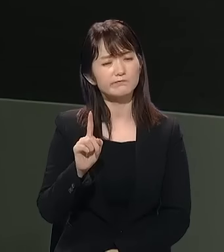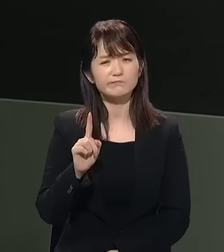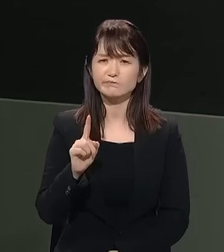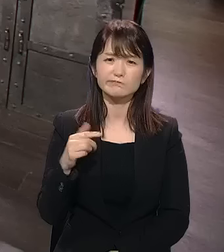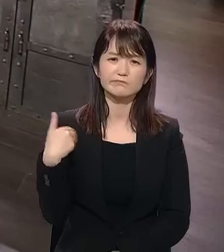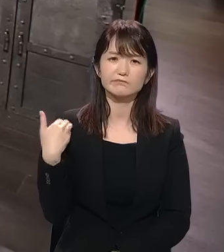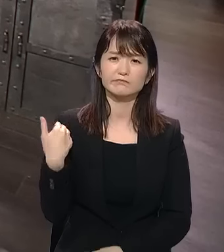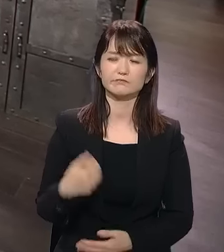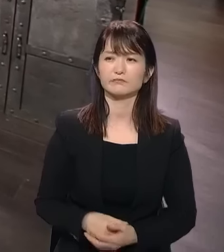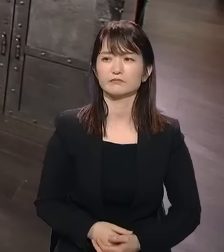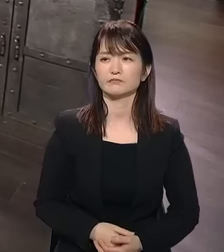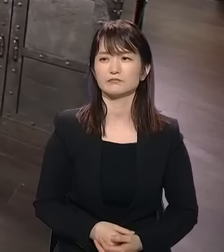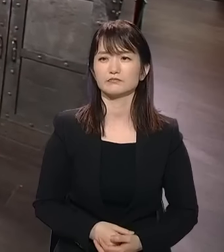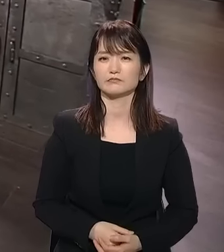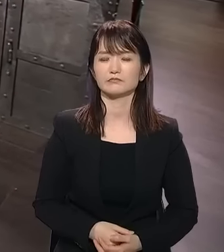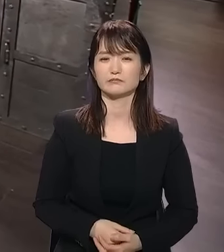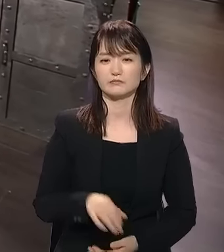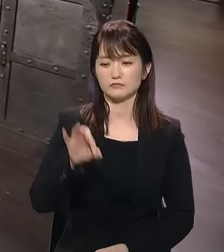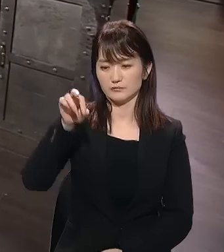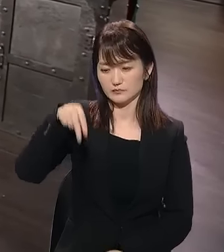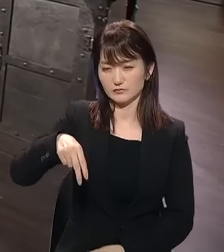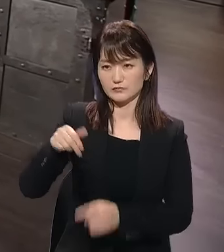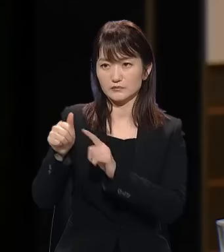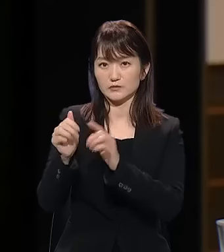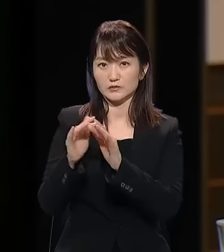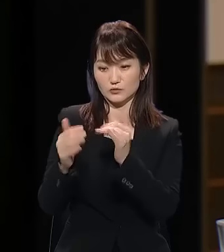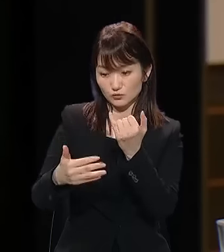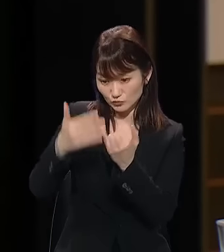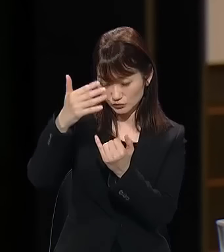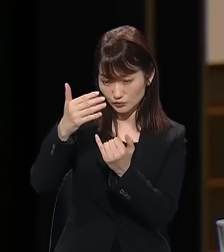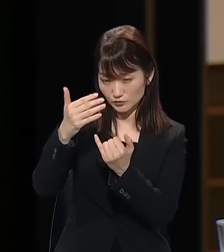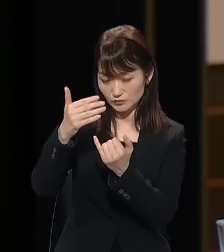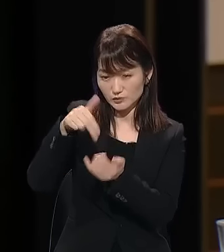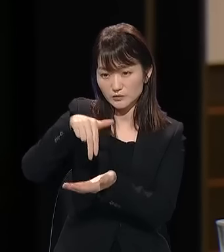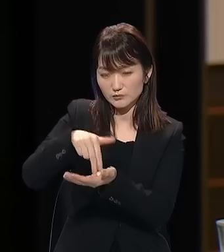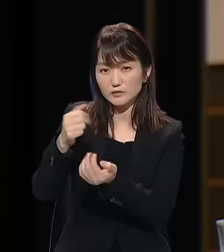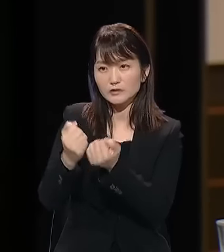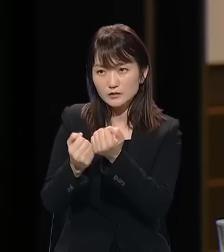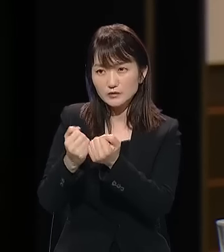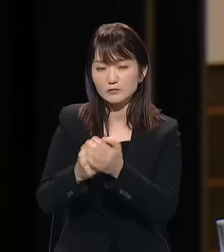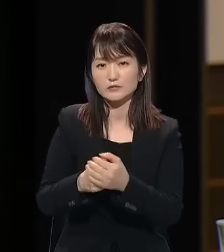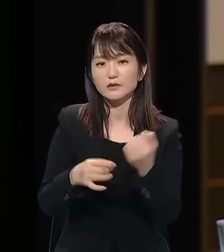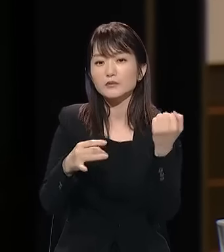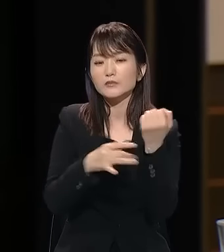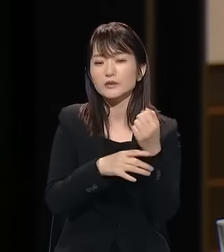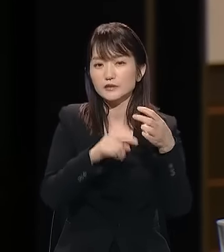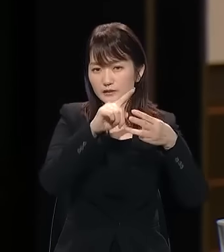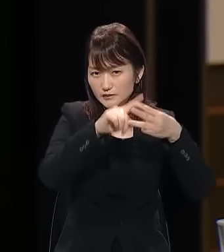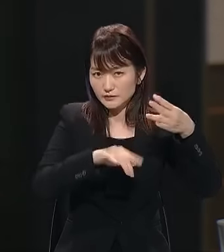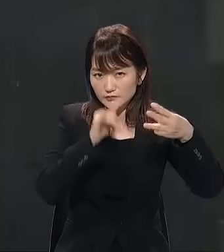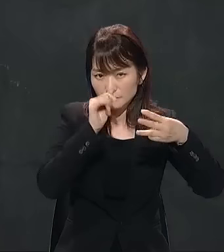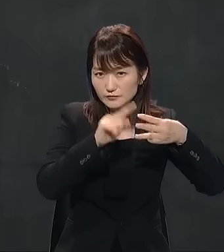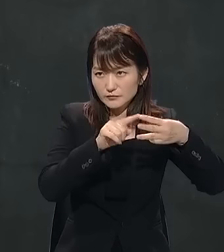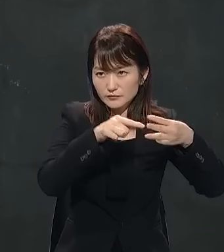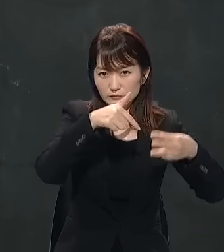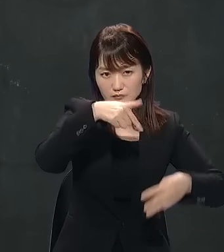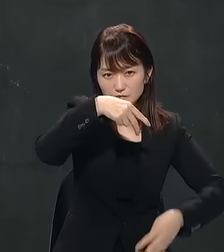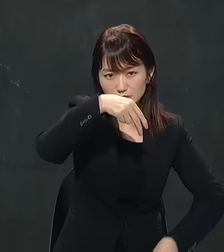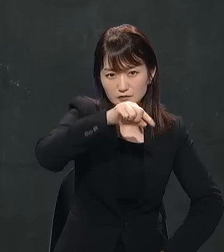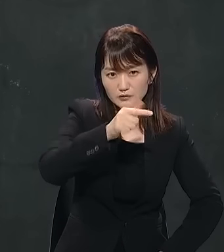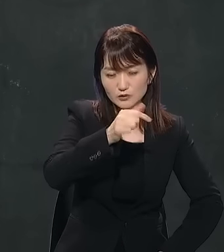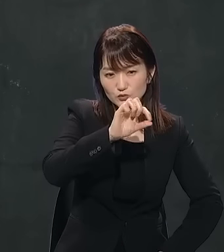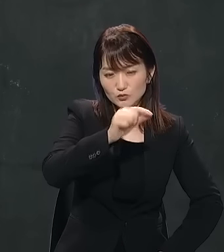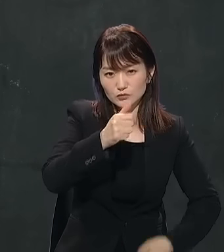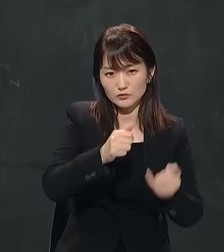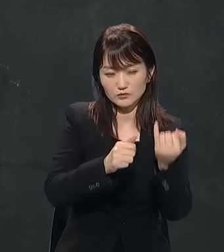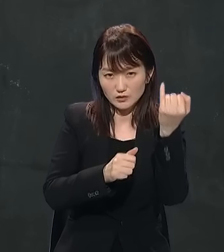건지. 자, 아무튼 설명 좀 해주시죠. 네, 유영재 씨가 그 유튜브 통해서 해명한 내용인데요. 결국 골자는 세 가지입니다. 그 먼저 선우은숙 씨의